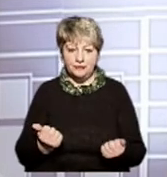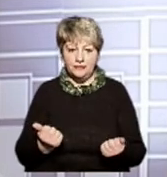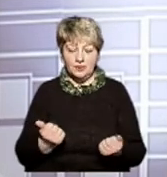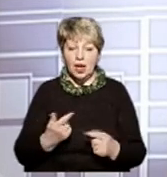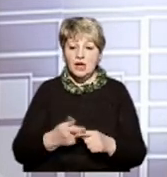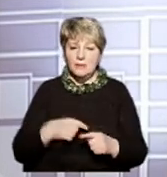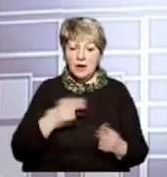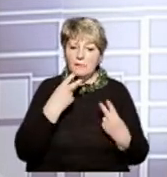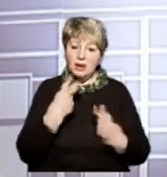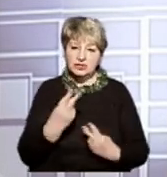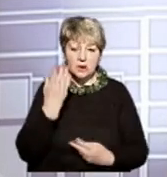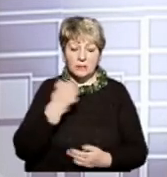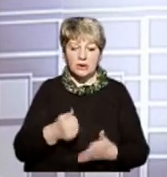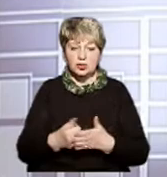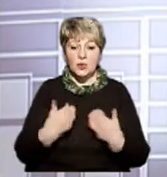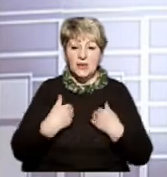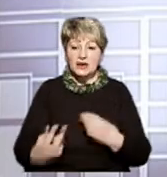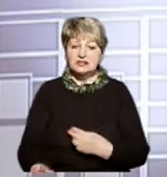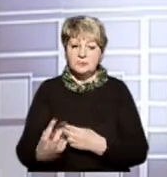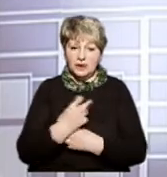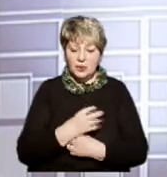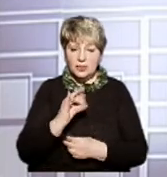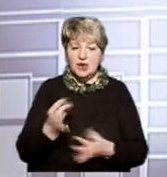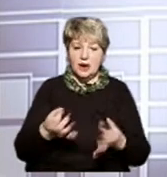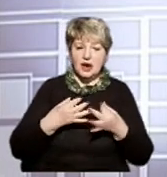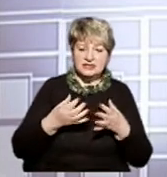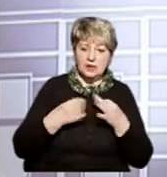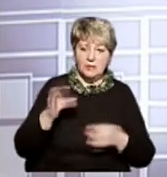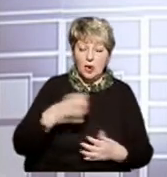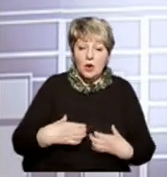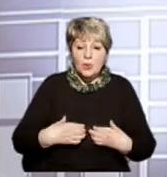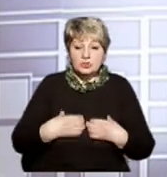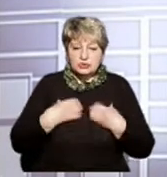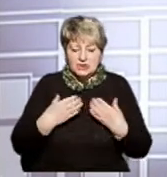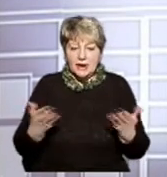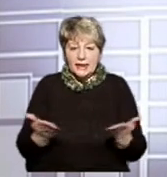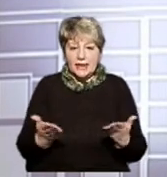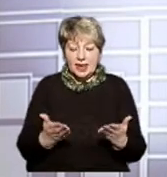це, коли вони приходять до нас і розповідають про ті жахи, які проходять і які